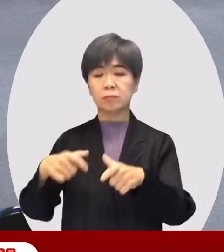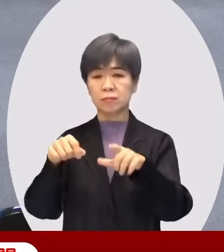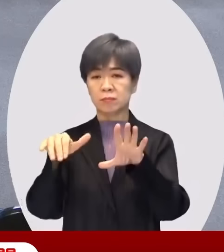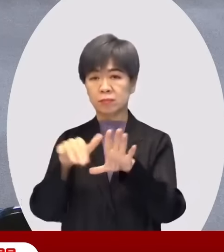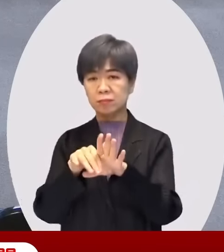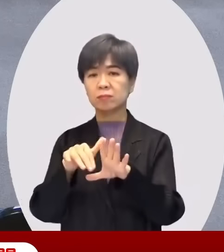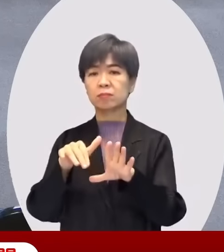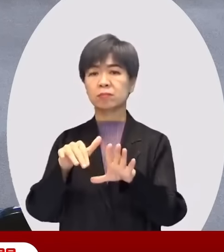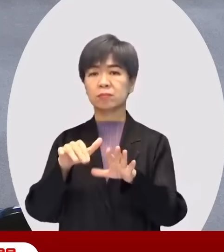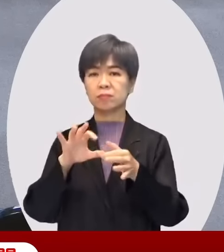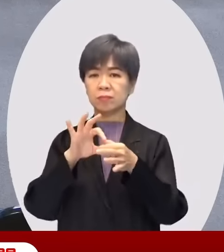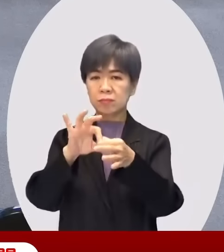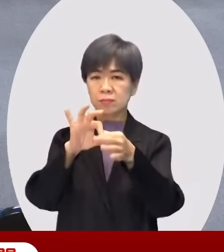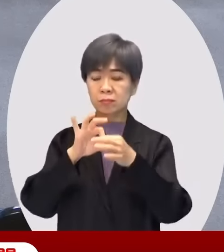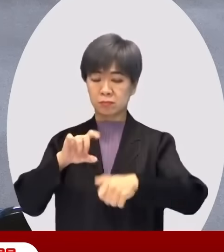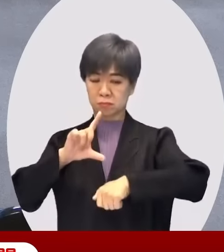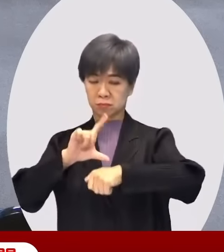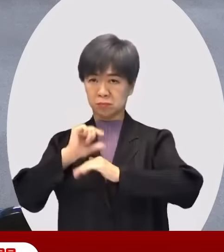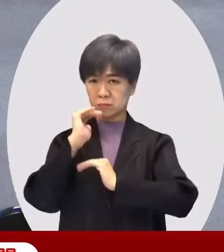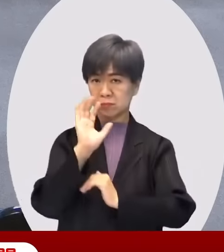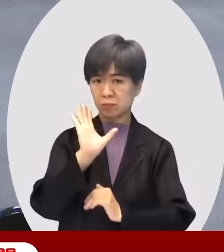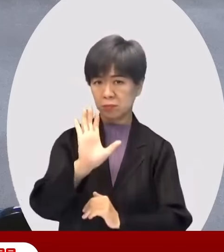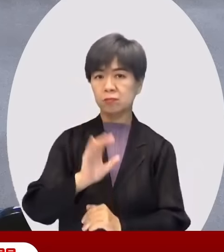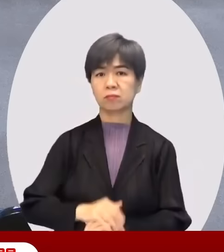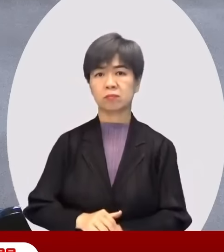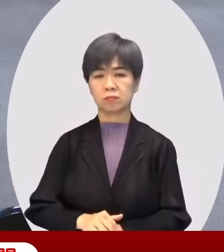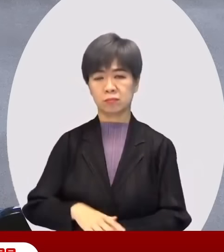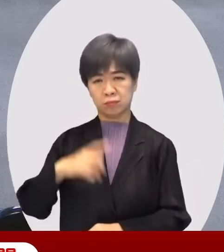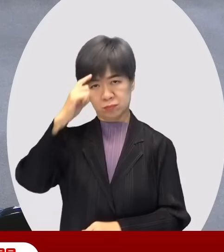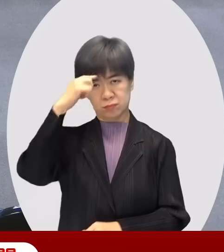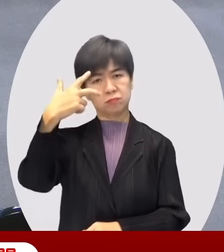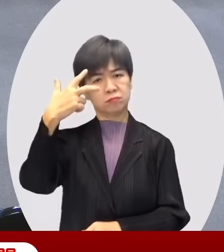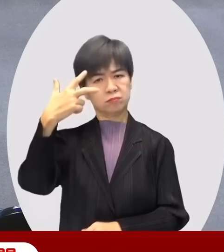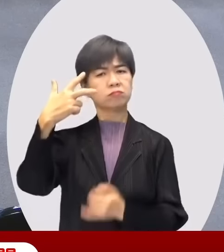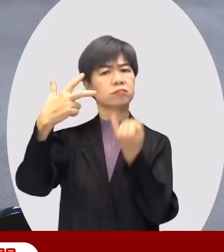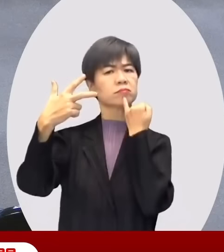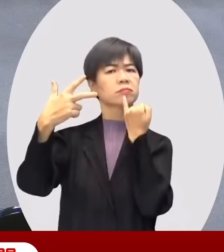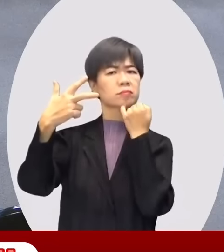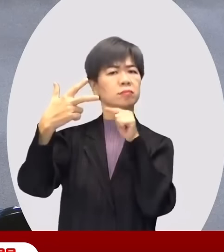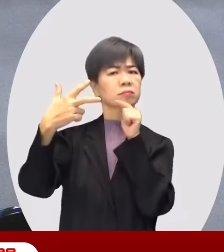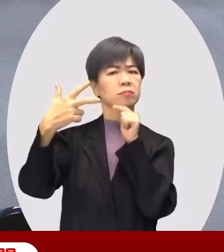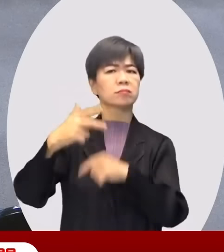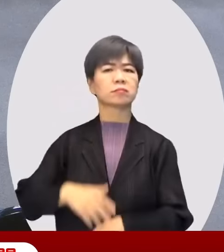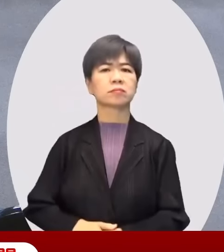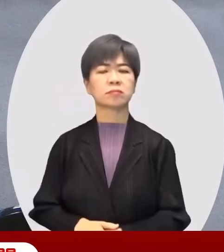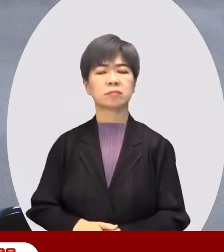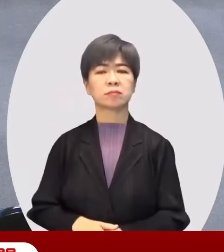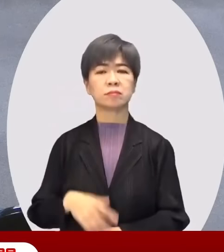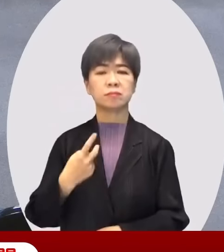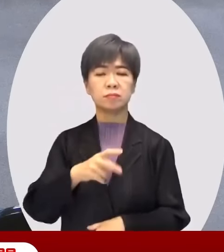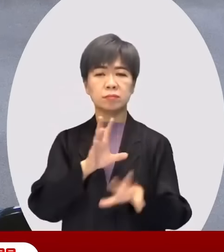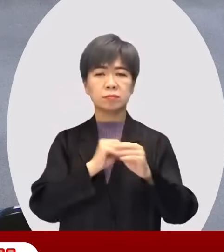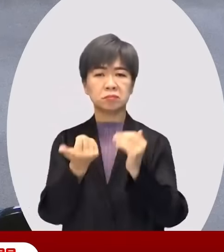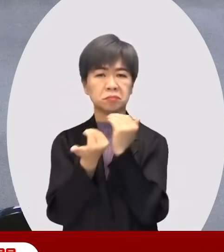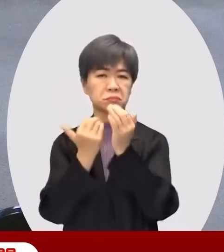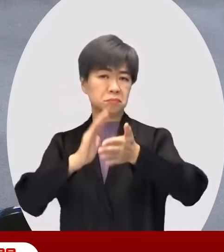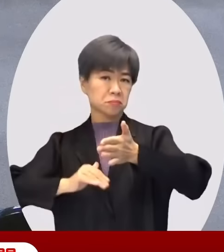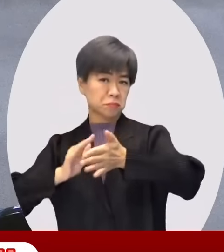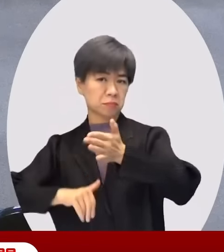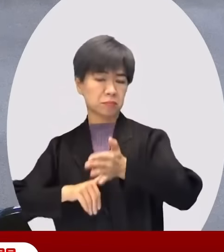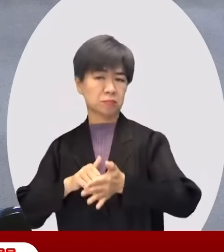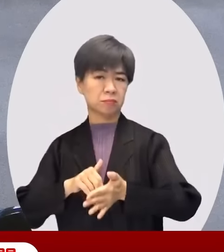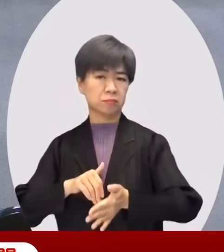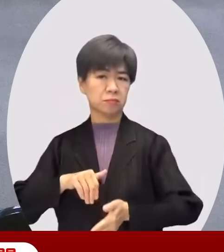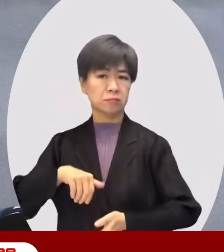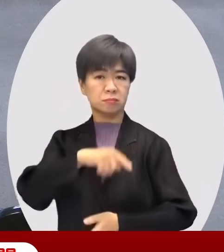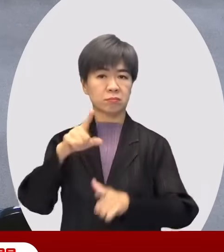理上的这时间规定，所以有一个七日的规定，我想不构成违宪。至于隐匿资讯，我想各位大